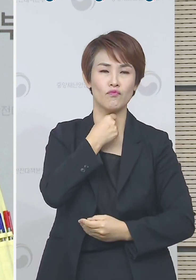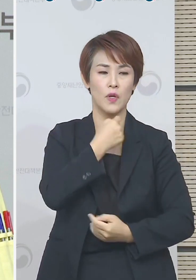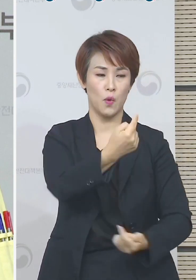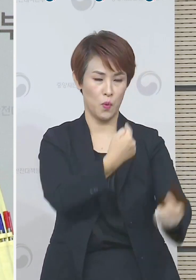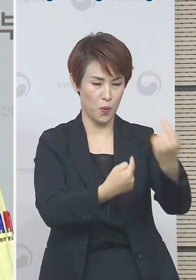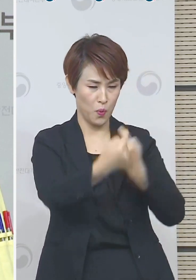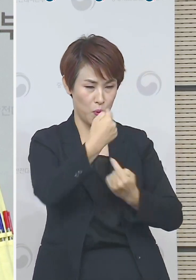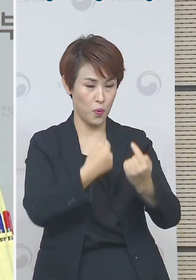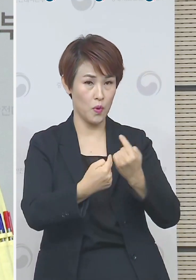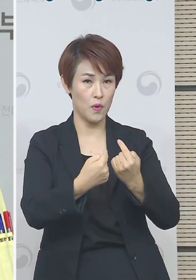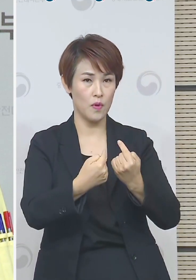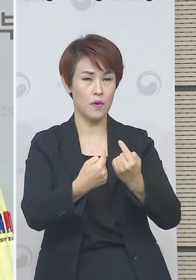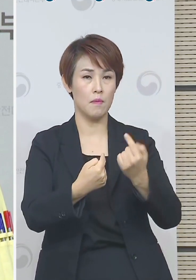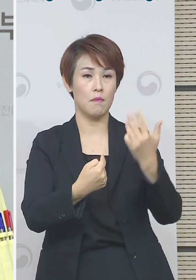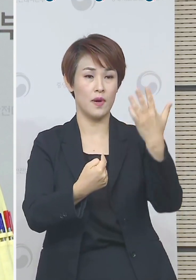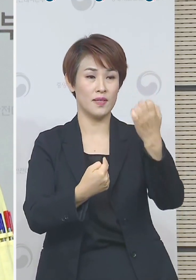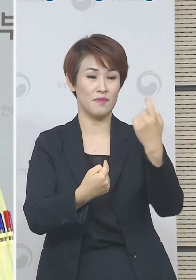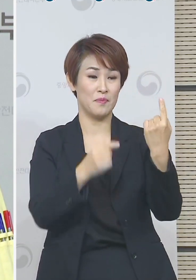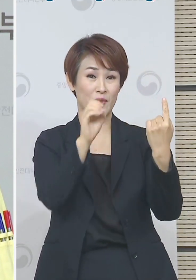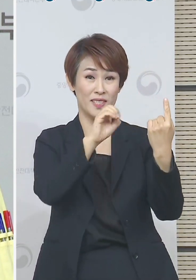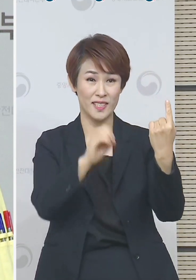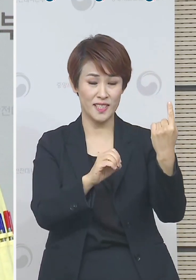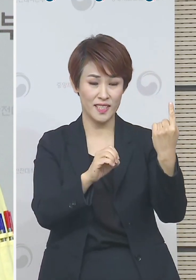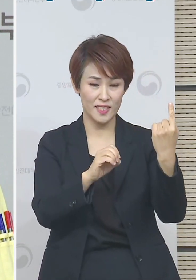인원의 81%인